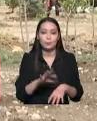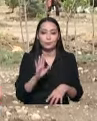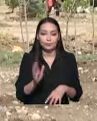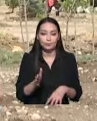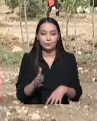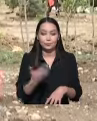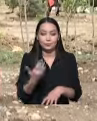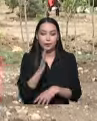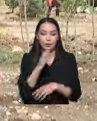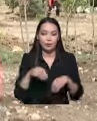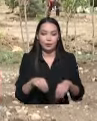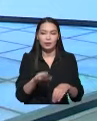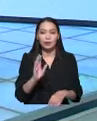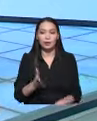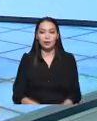Көгал себіледі.